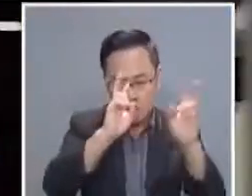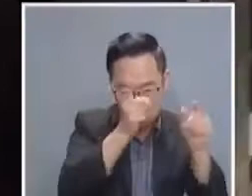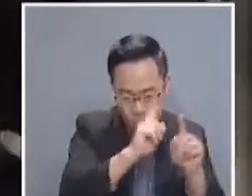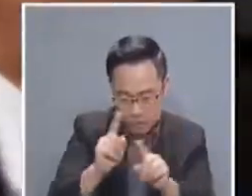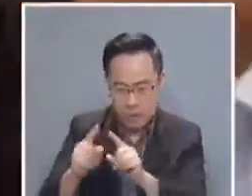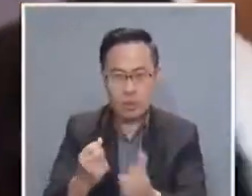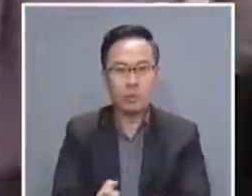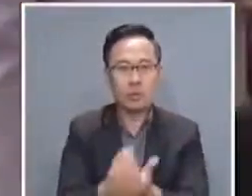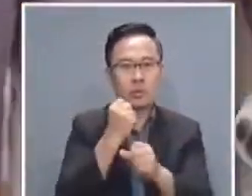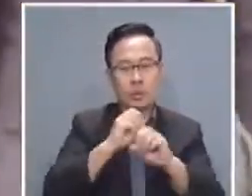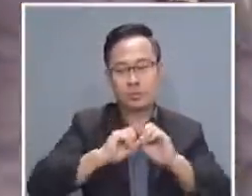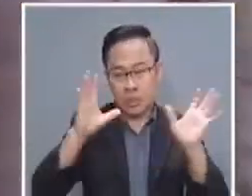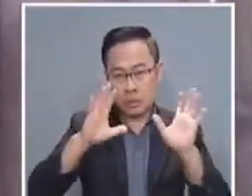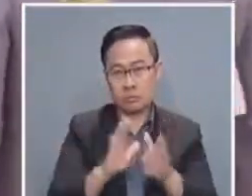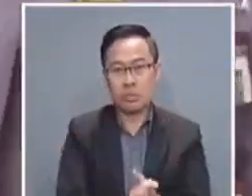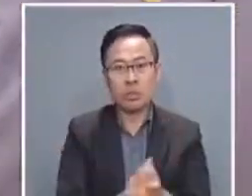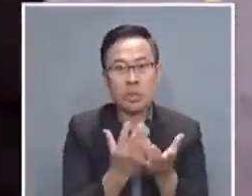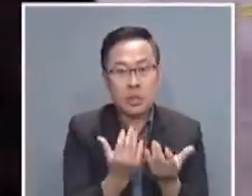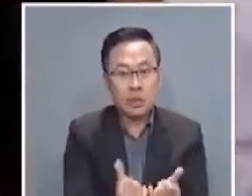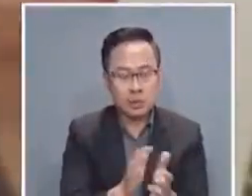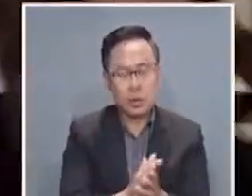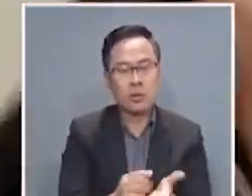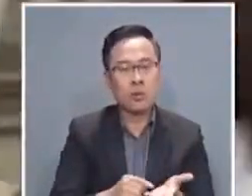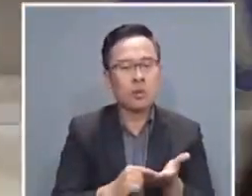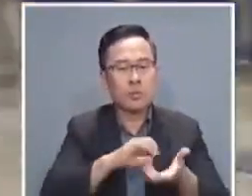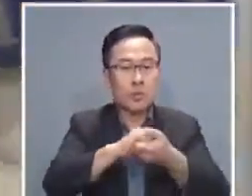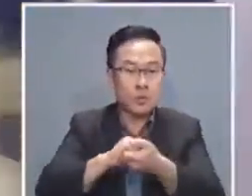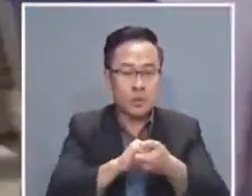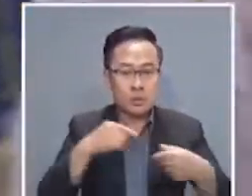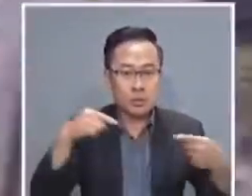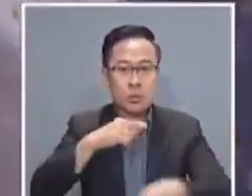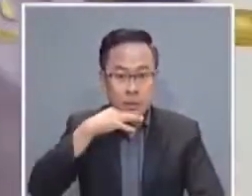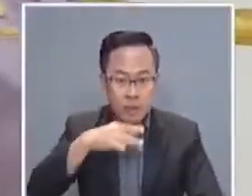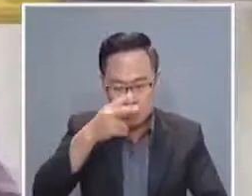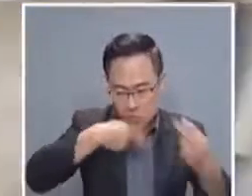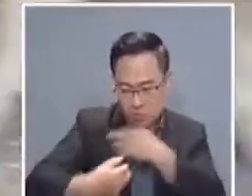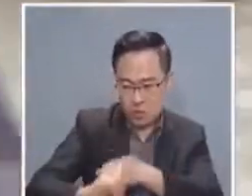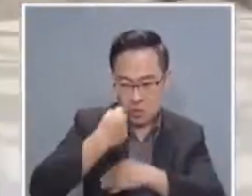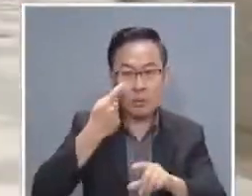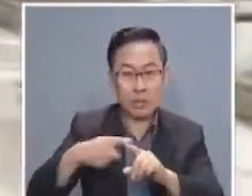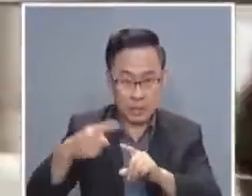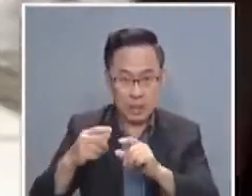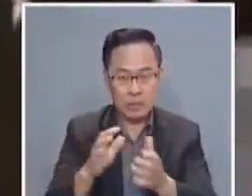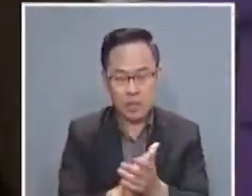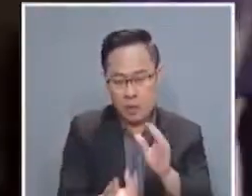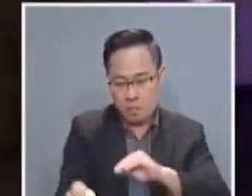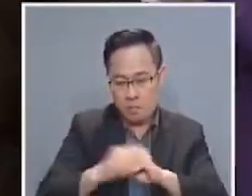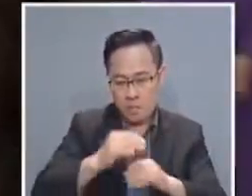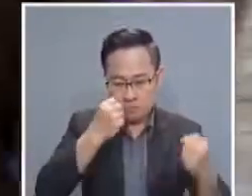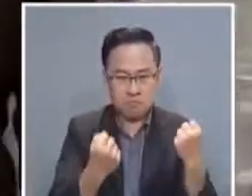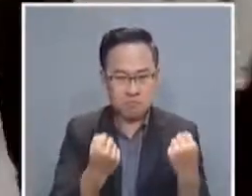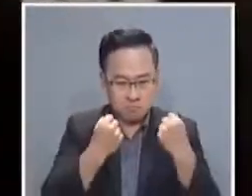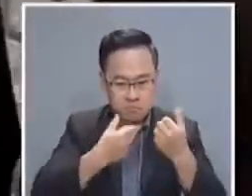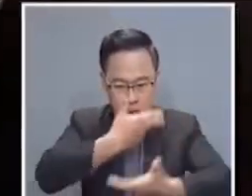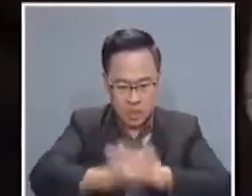ให้เกิดเป็นรูปธรรมซึ่งครั้งนี้ครับจะให้ความสำคัญกับความร่วมมือทางทะเลและความมั่นคงรวมตัวกันเพิ่มศักยภาพด้าน